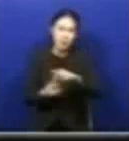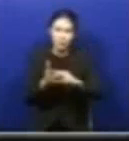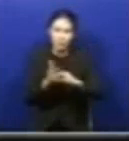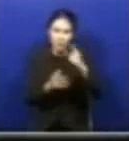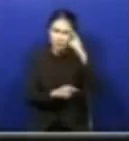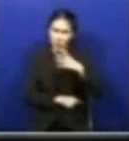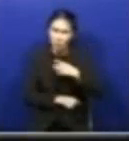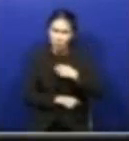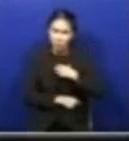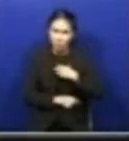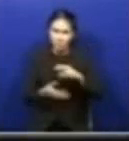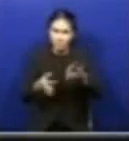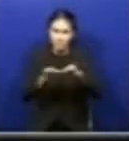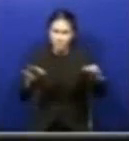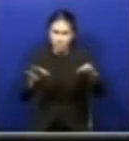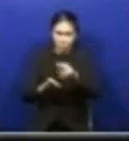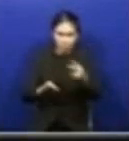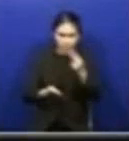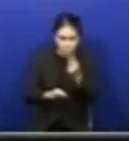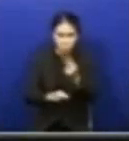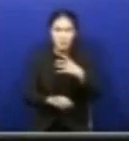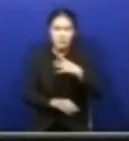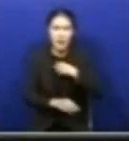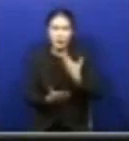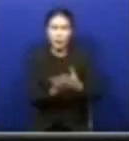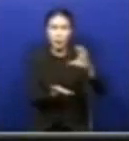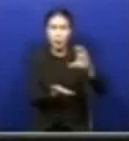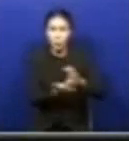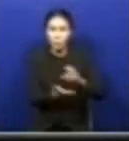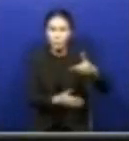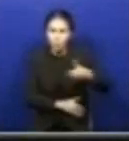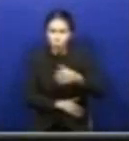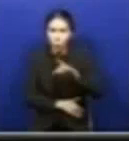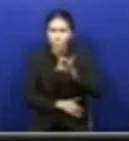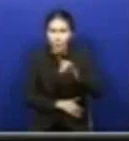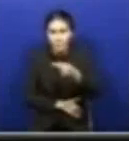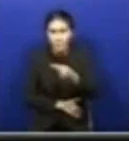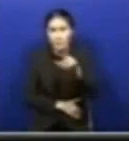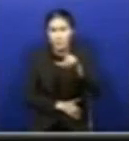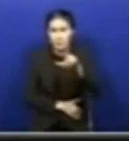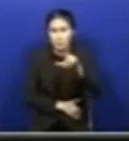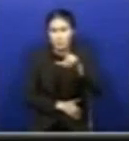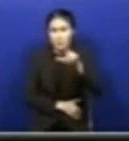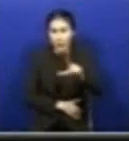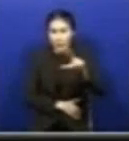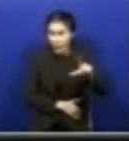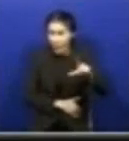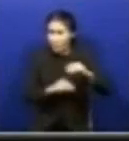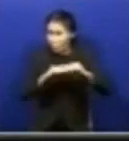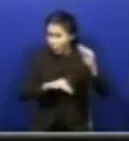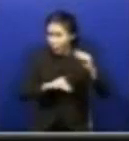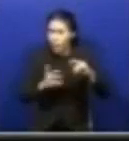ตัดผมแปลว่าอยากเห็นการใช้งบที่ขอคืน 88,000 ล้านกว่